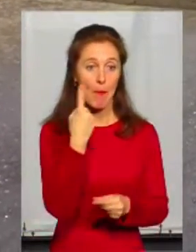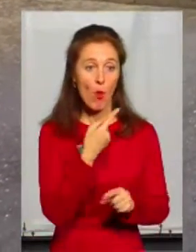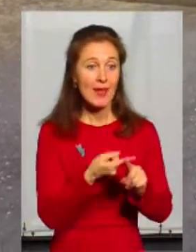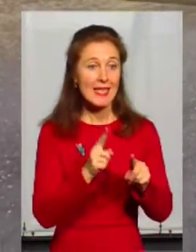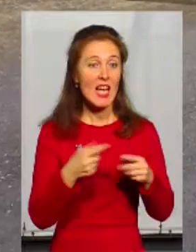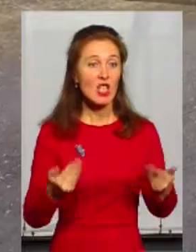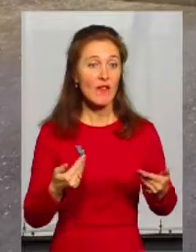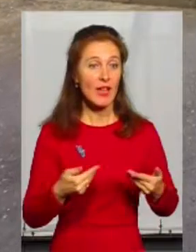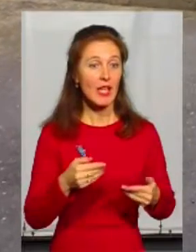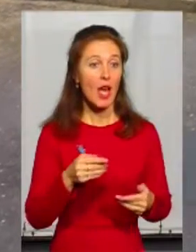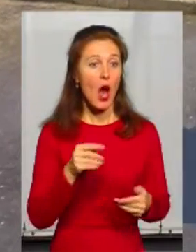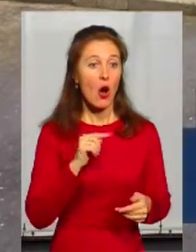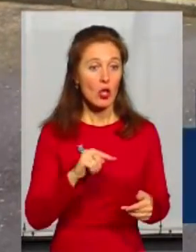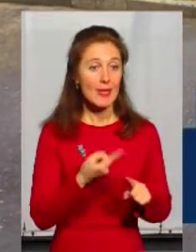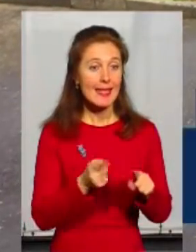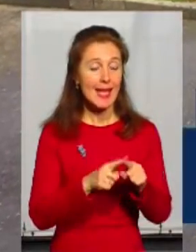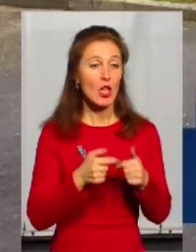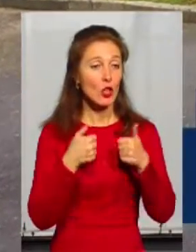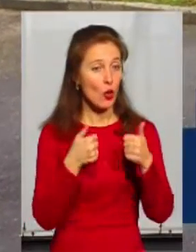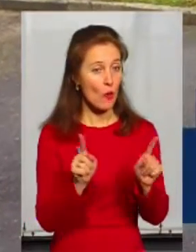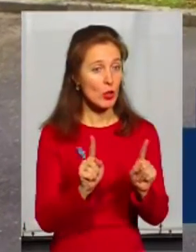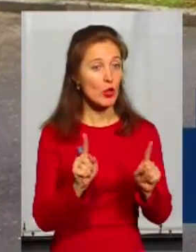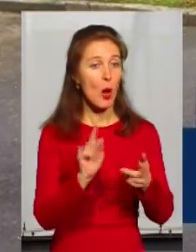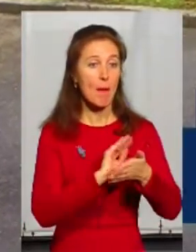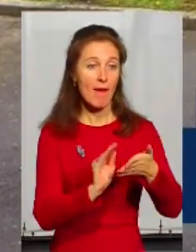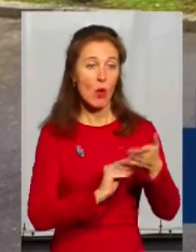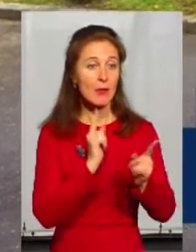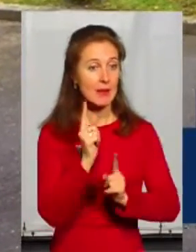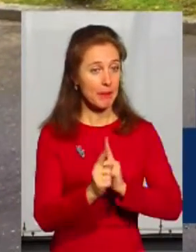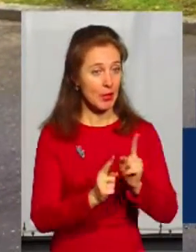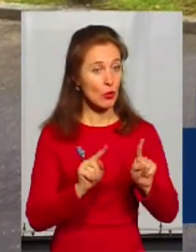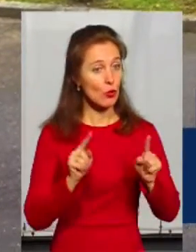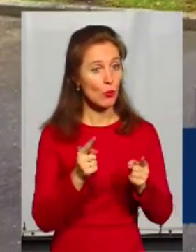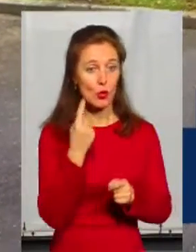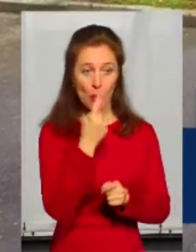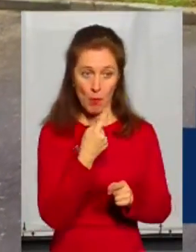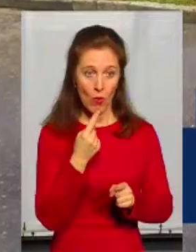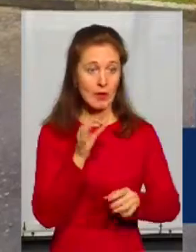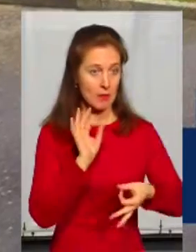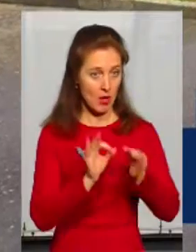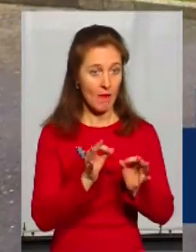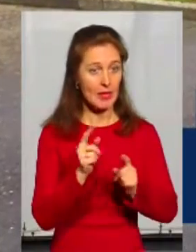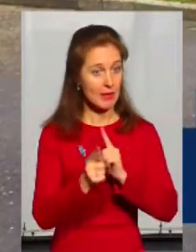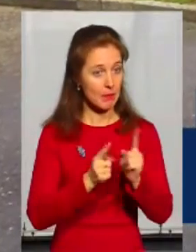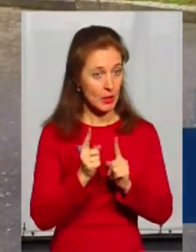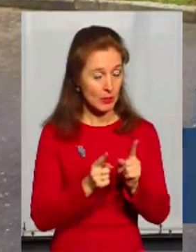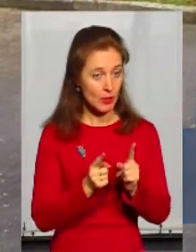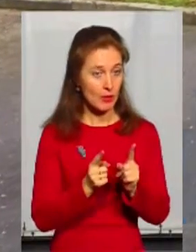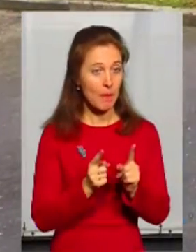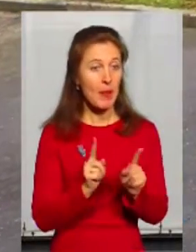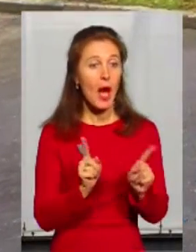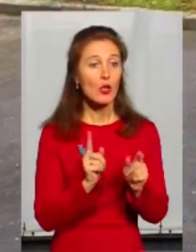організм. І це добре, що правопис змінюється, тому що мова справді змінюється з часом. Стосовно нового